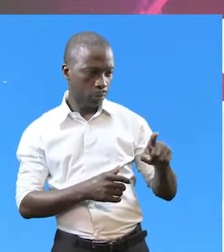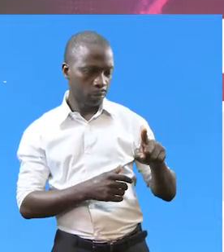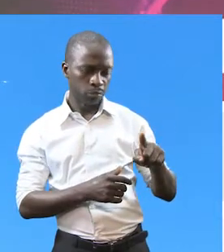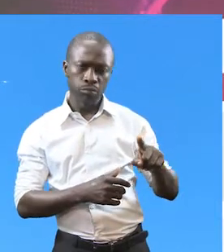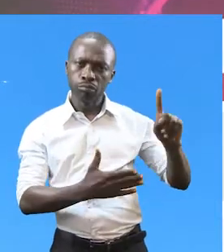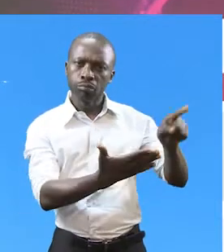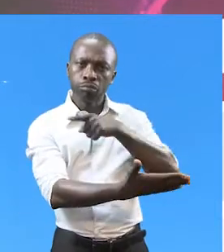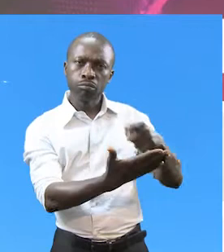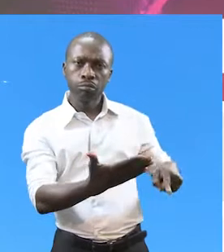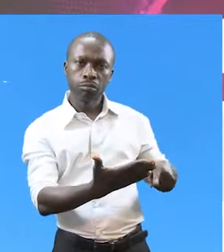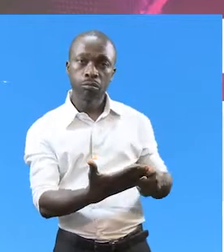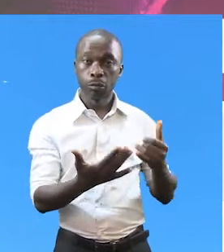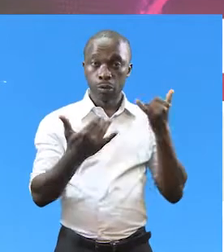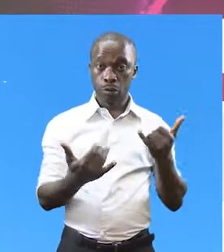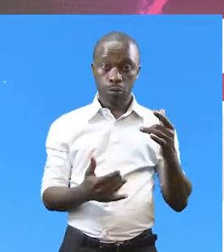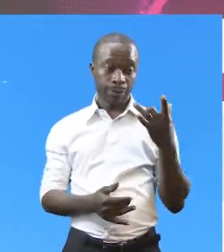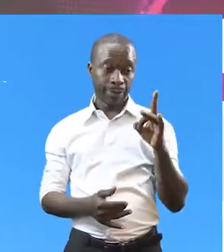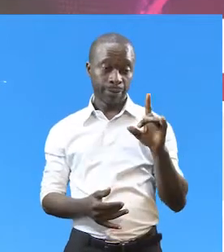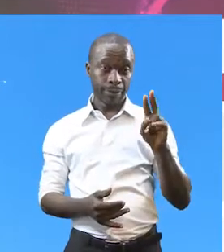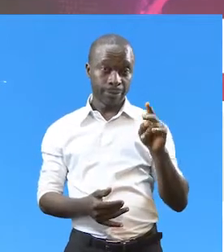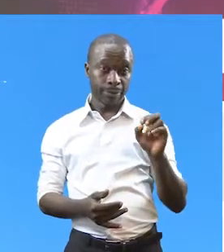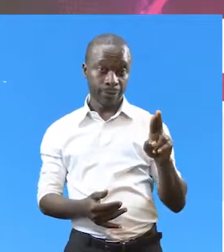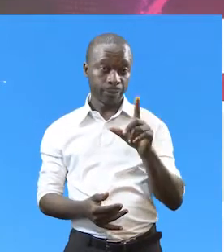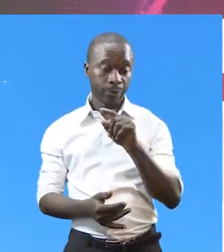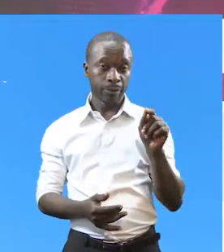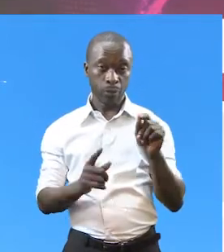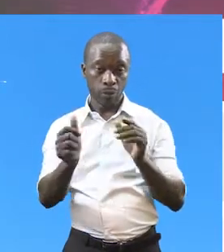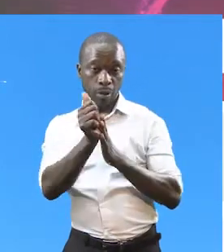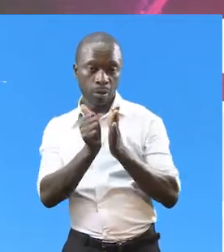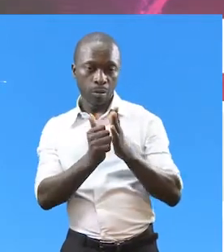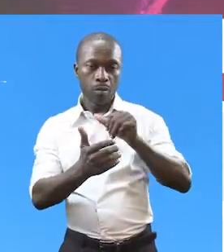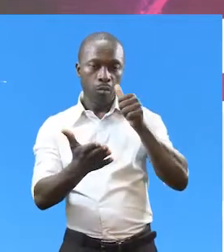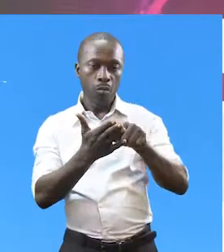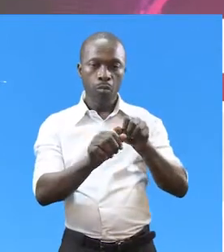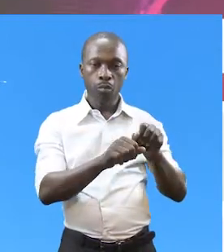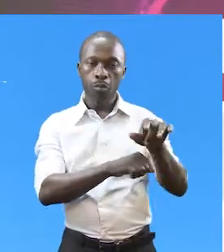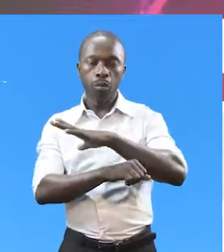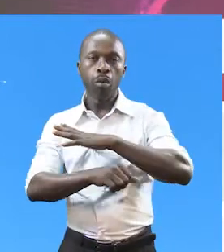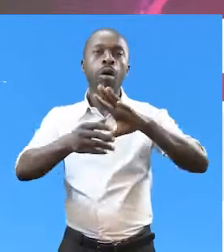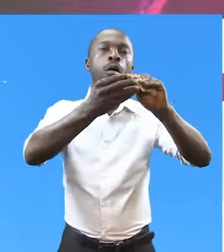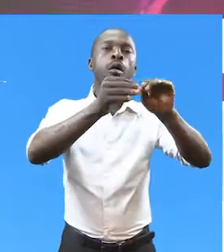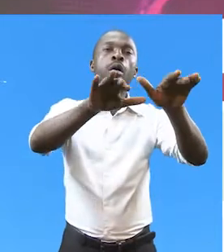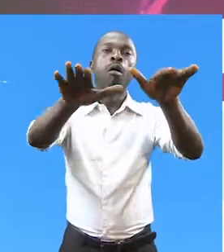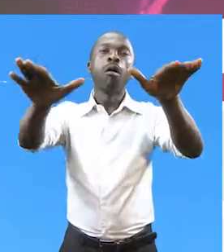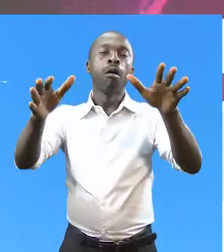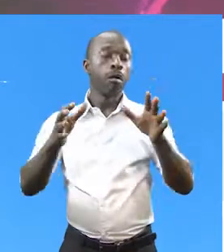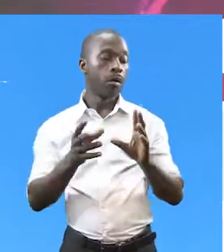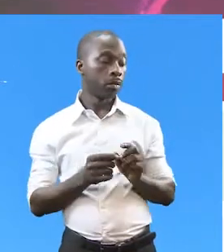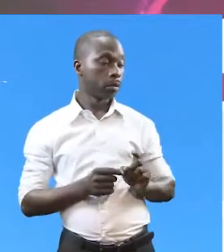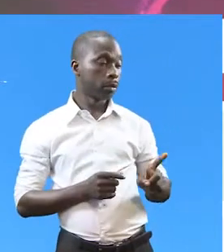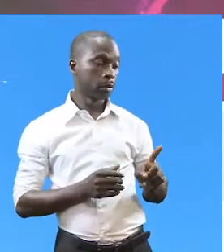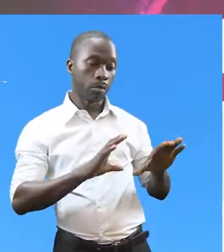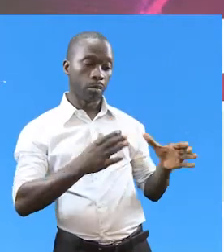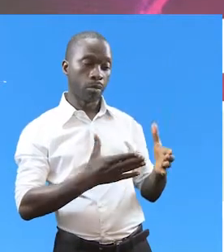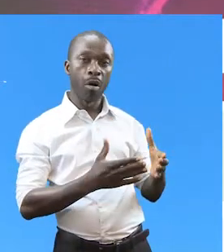communiqué signé ce jour, 18 novembre 2020. Le ministre note que ce mouvement qui prétend défendre les intérêts des